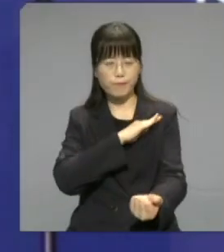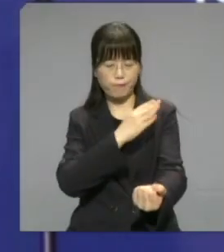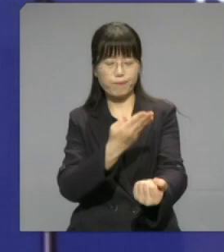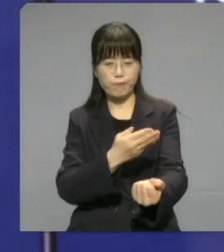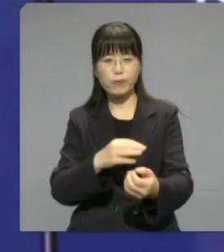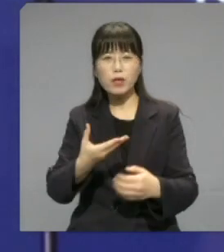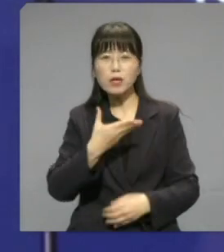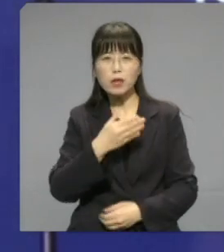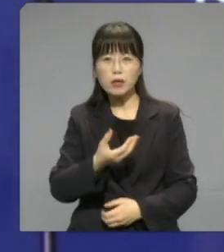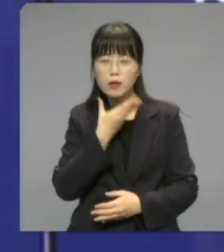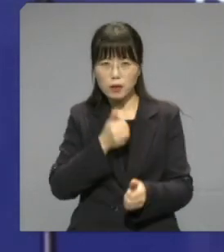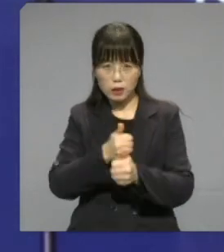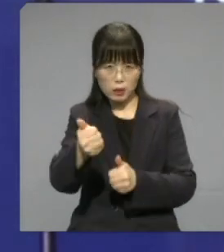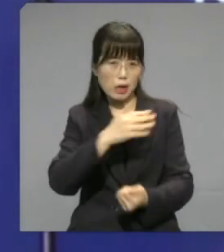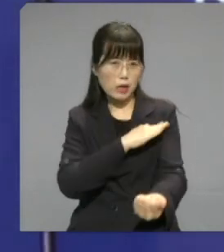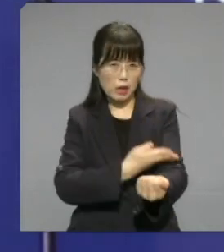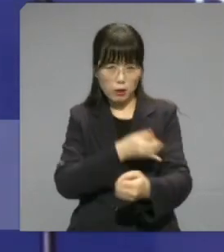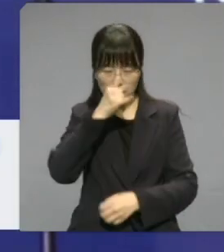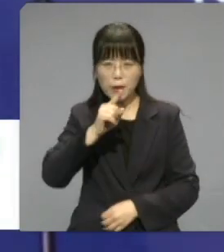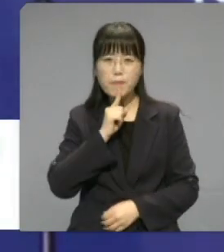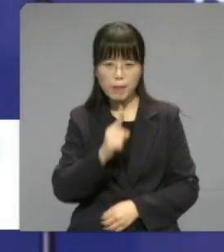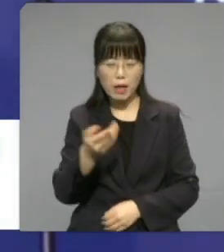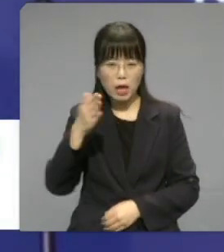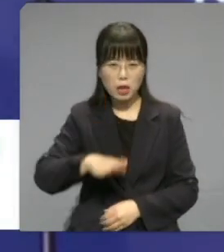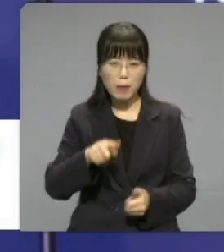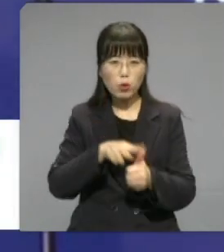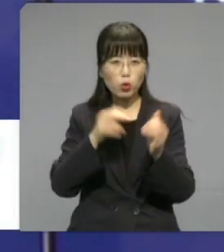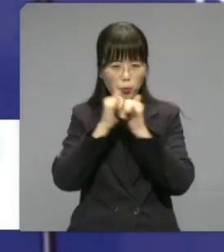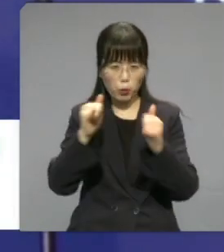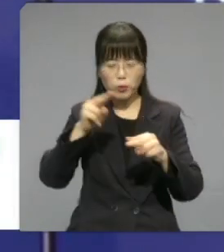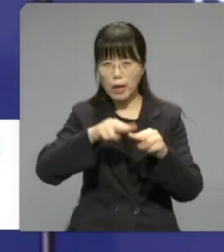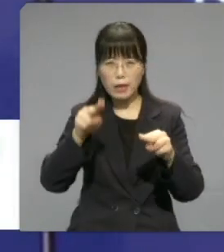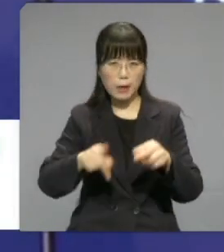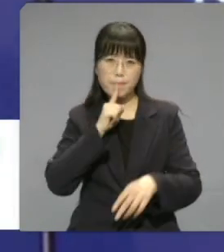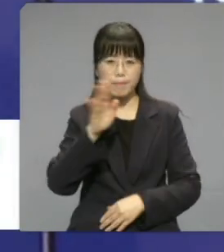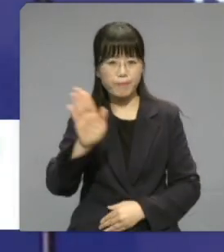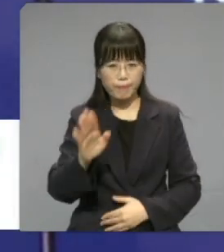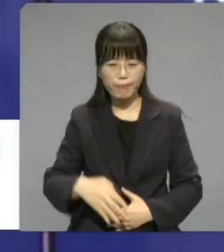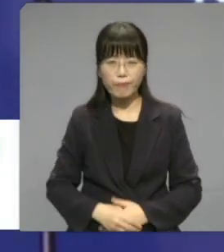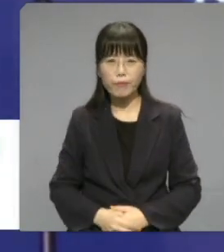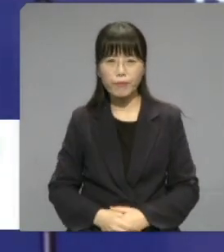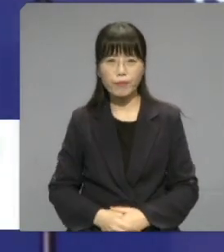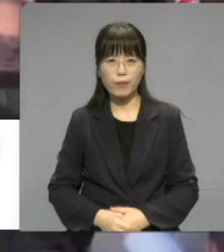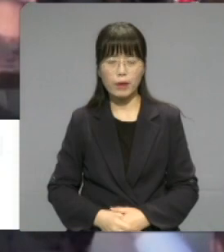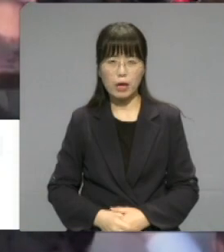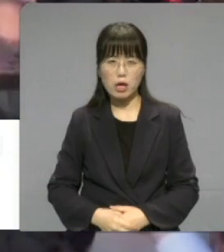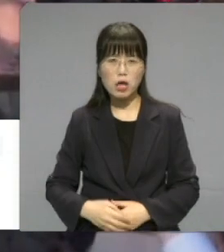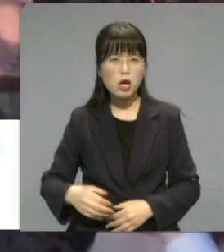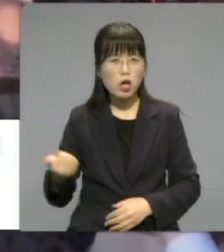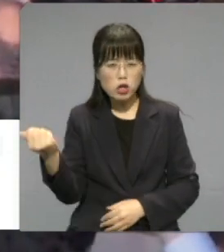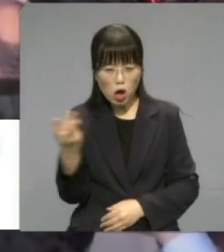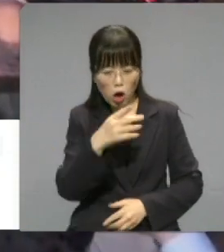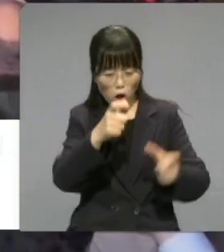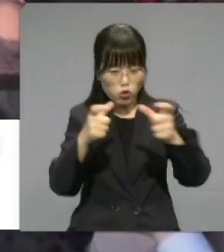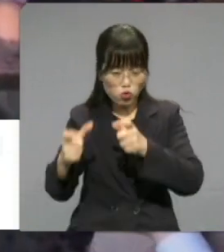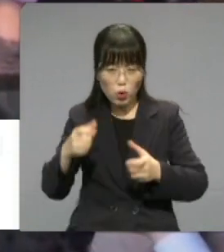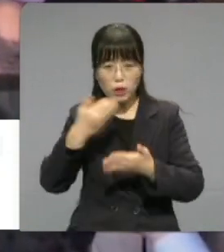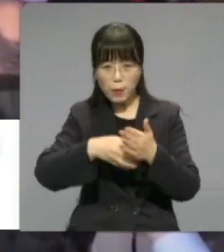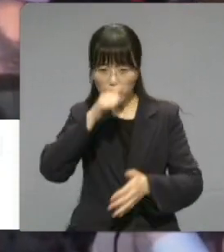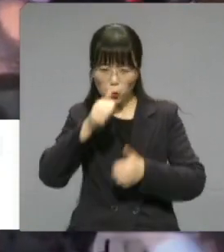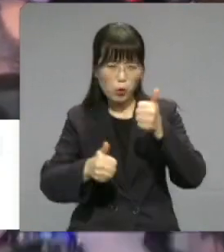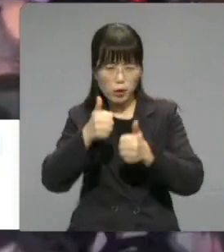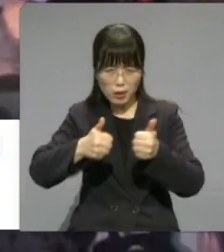있다며 축하했습니다. 그러면서도 후보 사퇴 가능성은 일축했습니다. 아직 여러 주가 남아있고